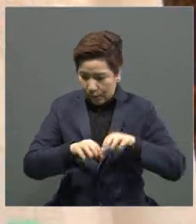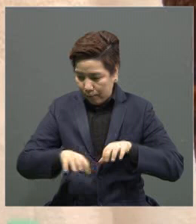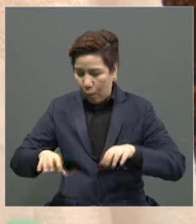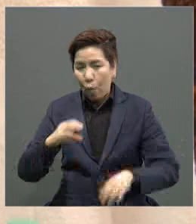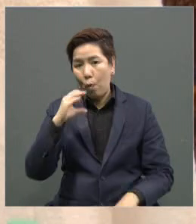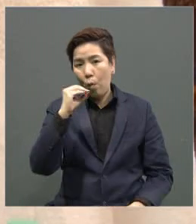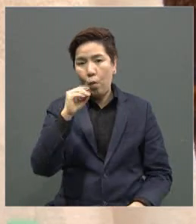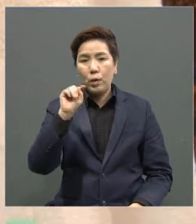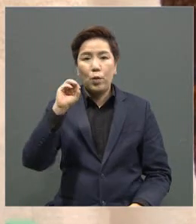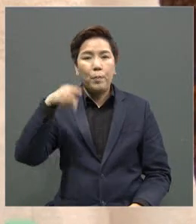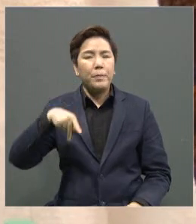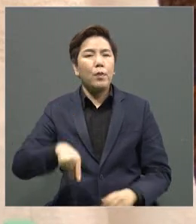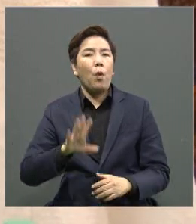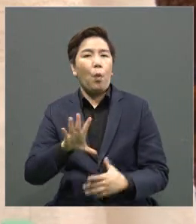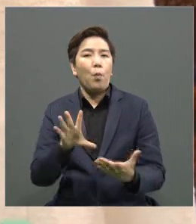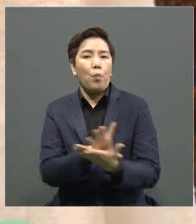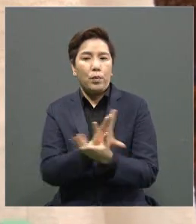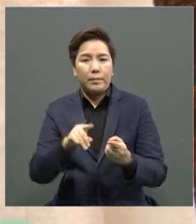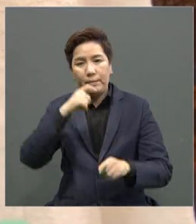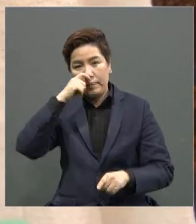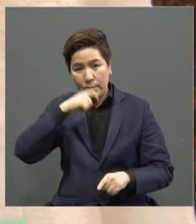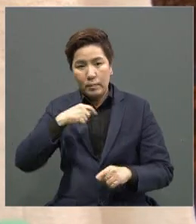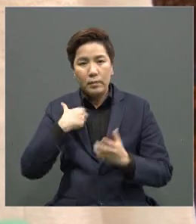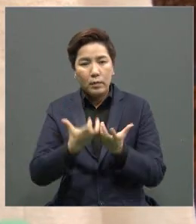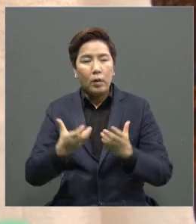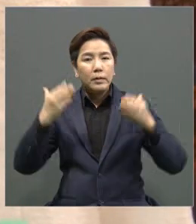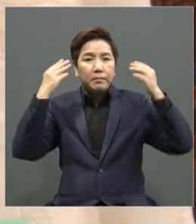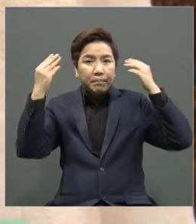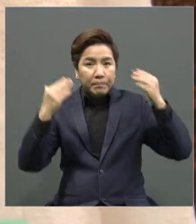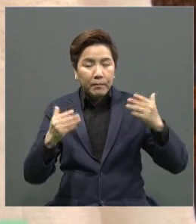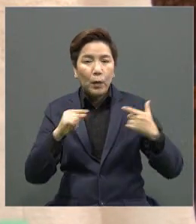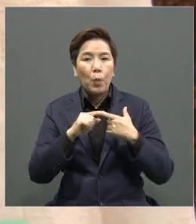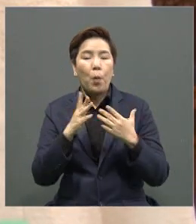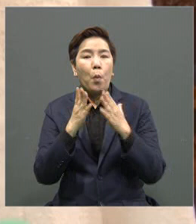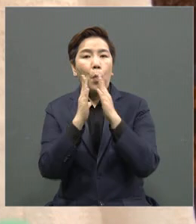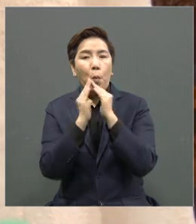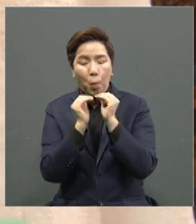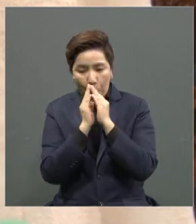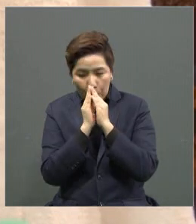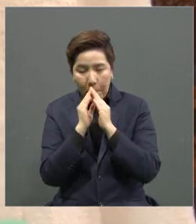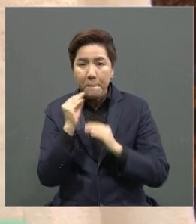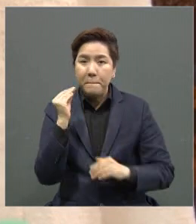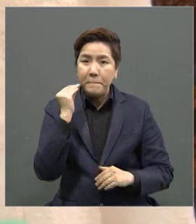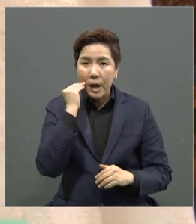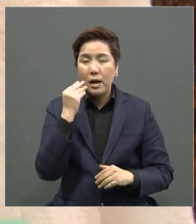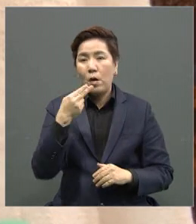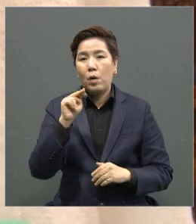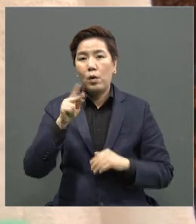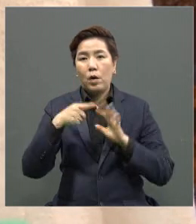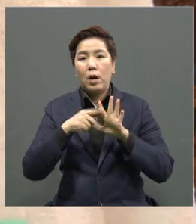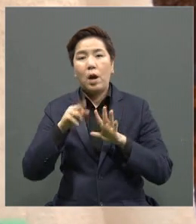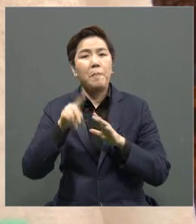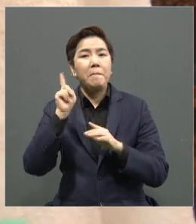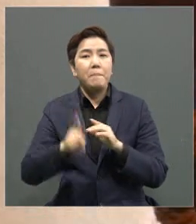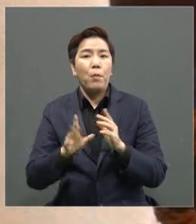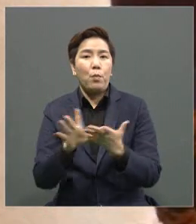ท็อปนะคะผลิตภัณฑ์ทางวัฒนธรรมรวมถึงนิทรรศการของชุมชนคุณธรรมวัดบางงาวัดบ้านเหงาที่เป็นแหล่งท่องเที่ยวเชิงวัฒน